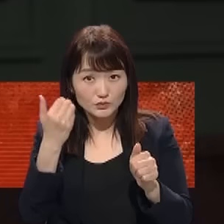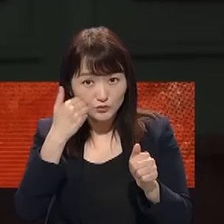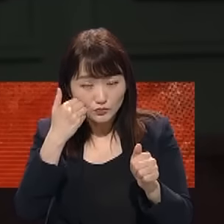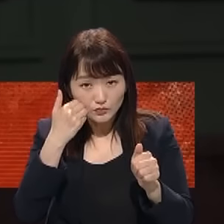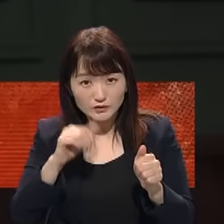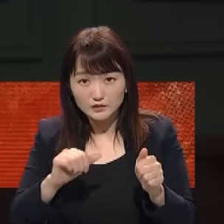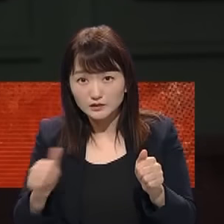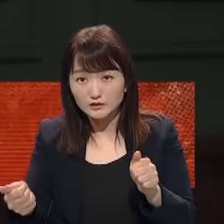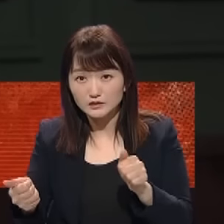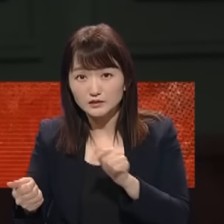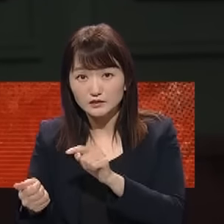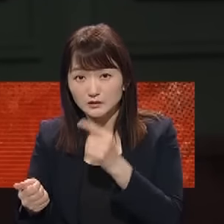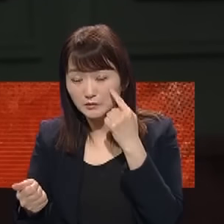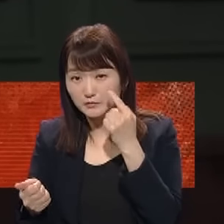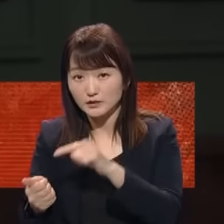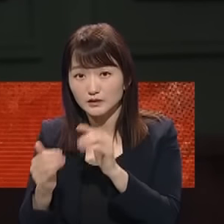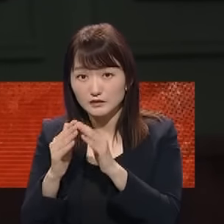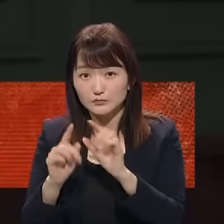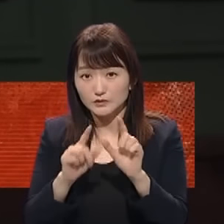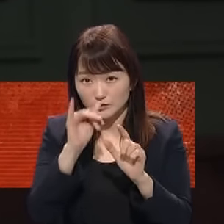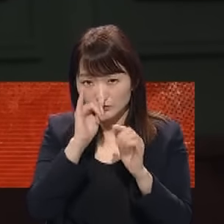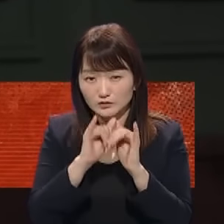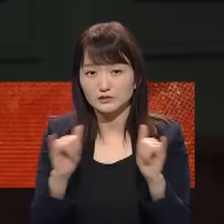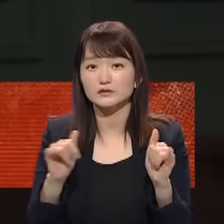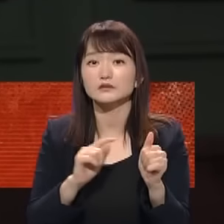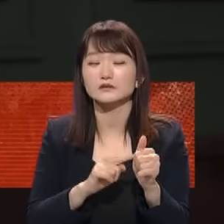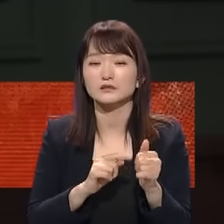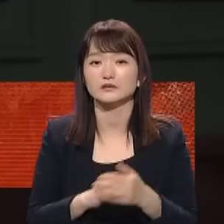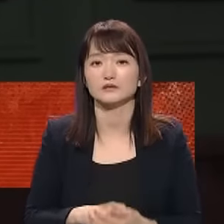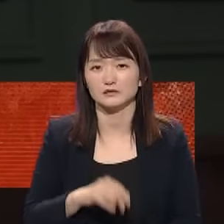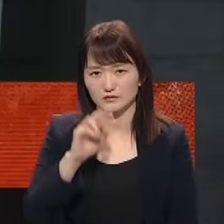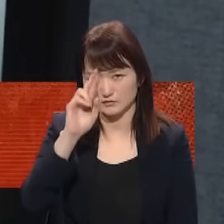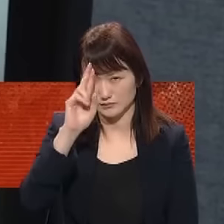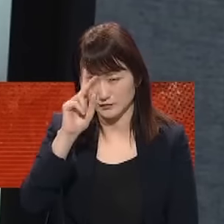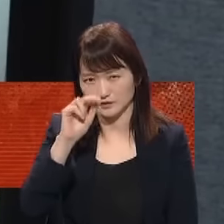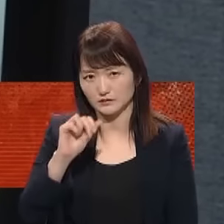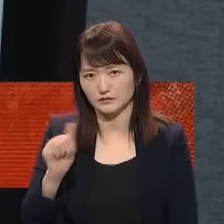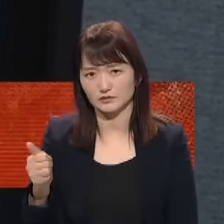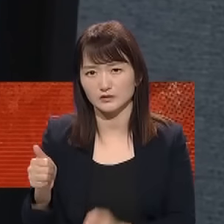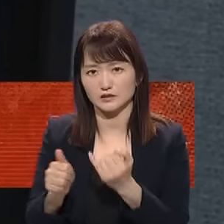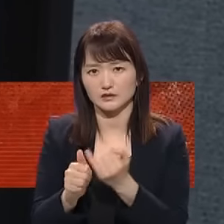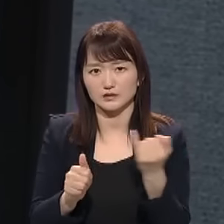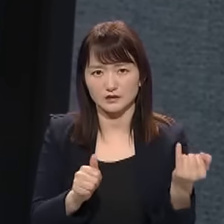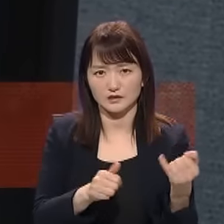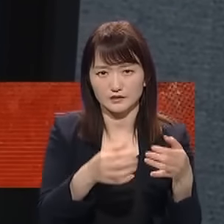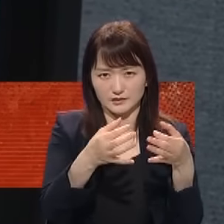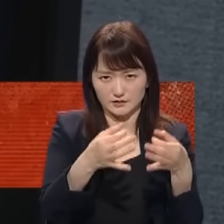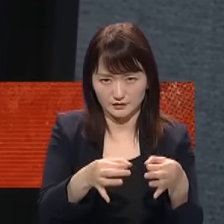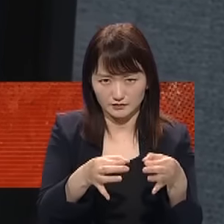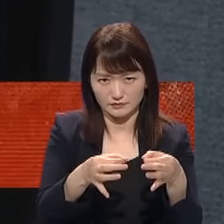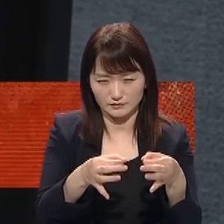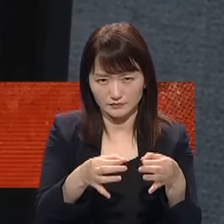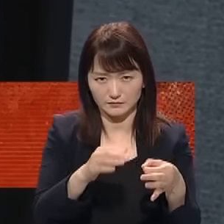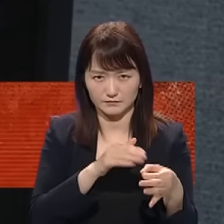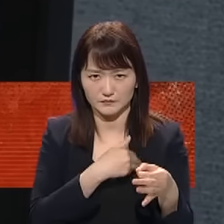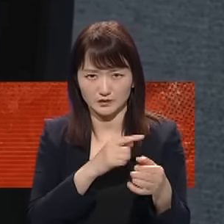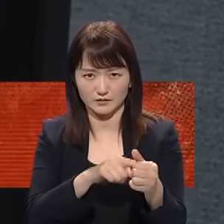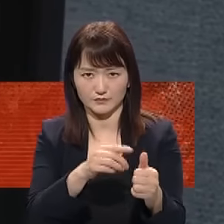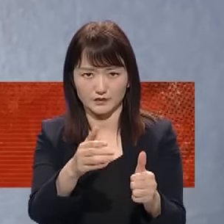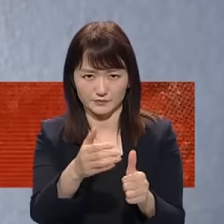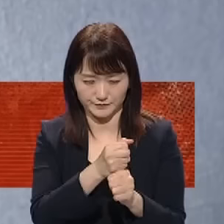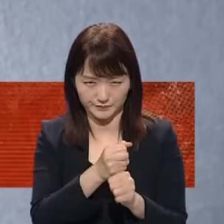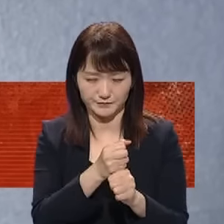나온 집에 살고 있었던 사람이었고, 경찰은 일단 숨진 박 씨 아내 김 씨 그리고 김 씨의 내연남인 정 씨를